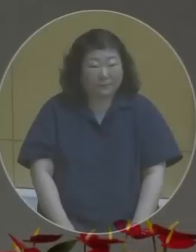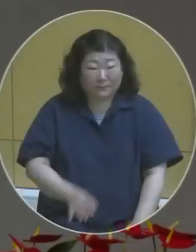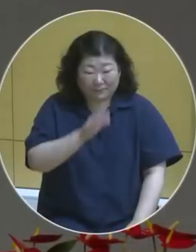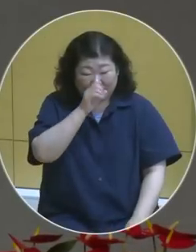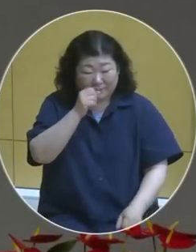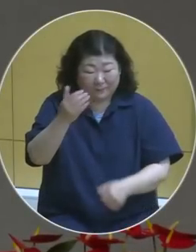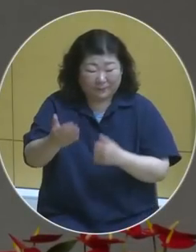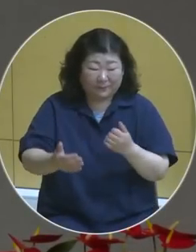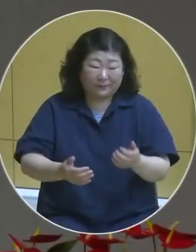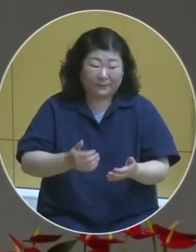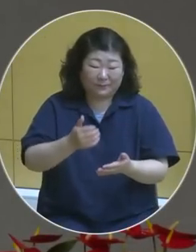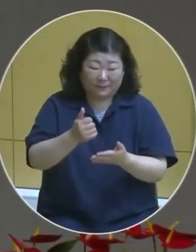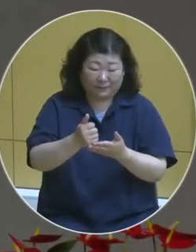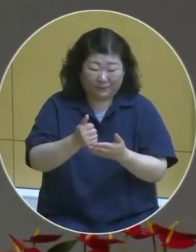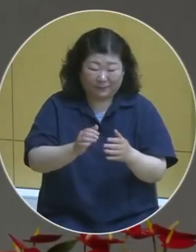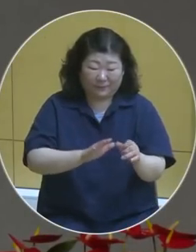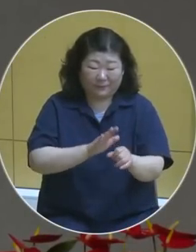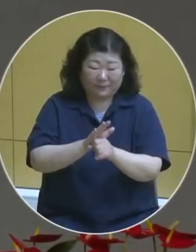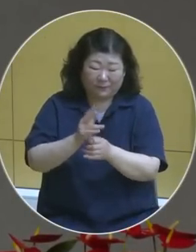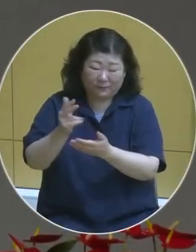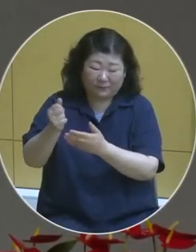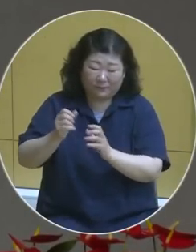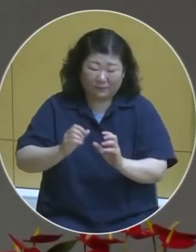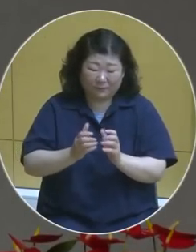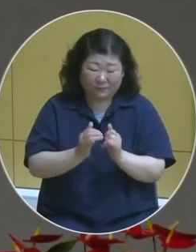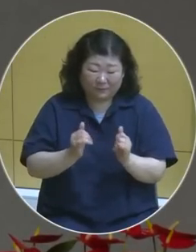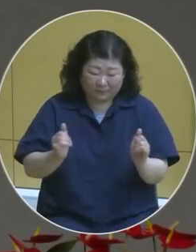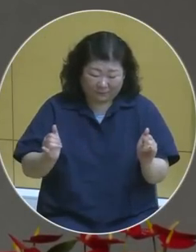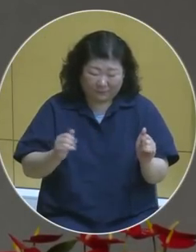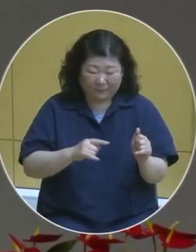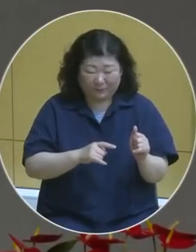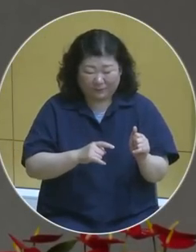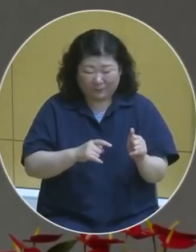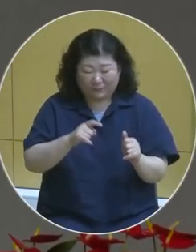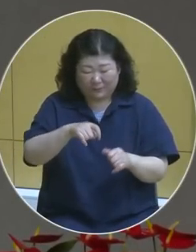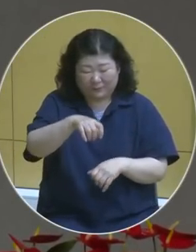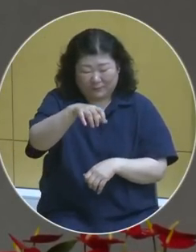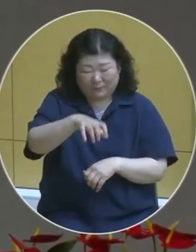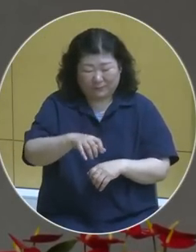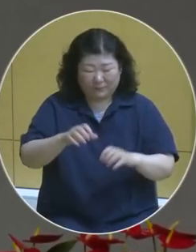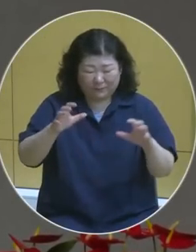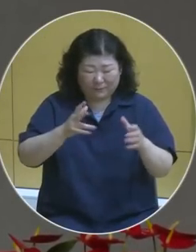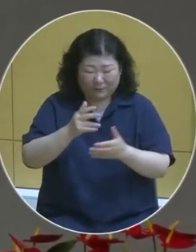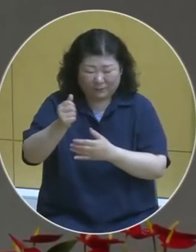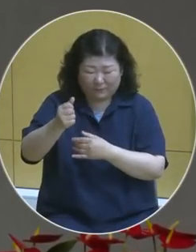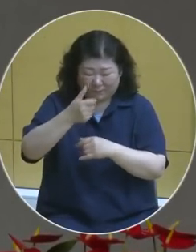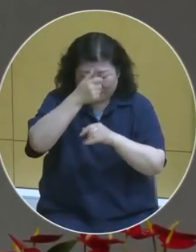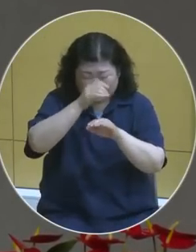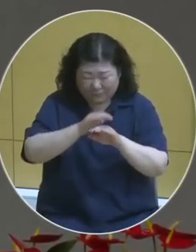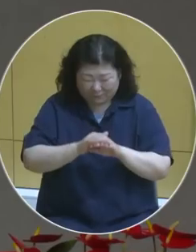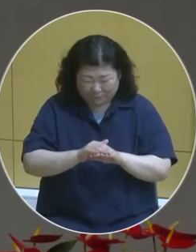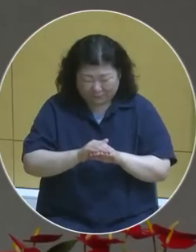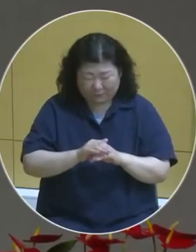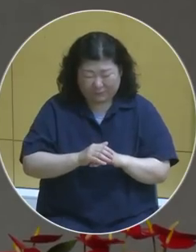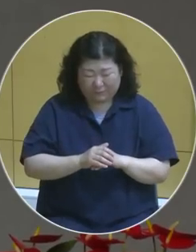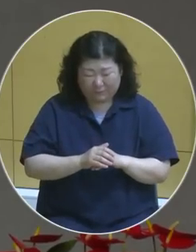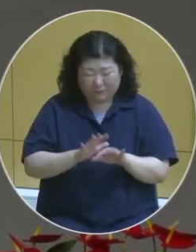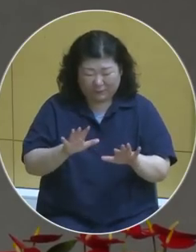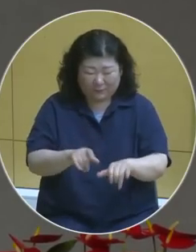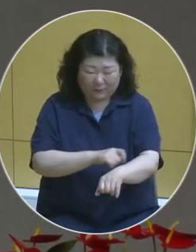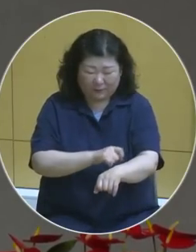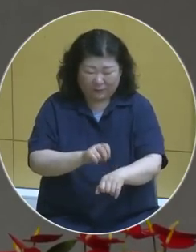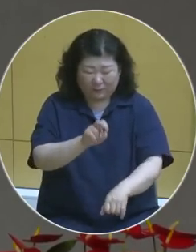좋으신 하나님, 사랑하는 주님의 백성들이 한 달에 모여 주님 앞에 예배를 올려드립니다. 오늘은